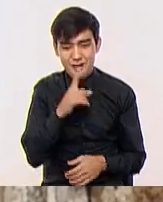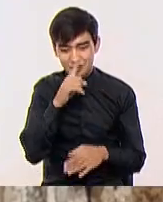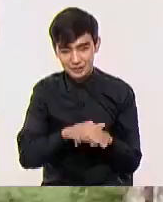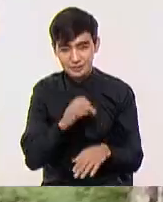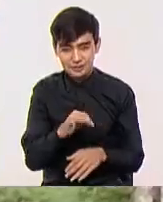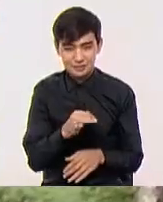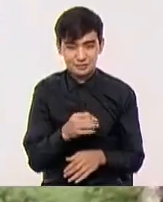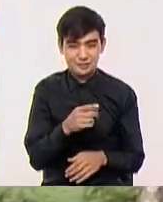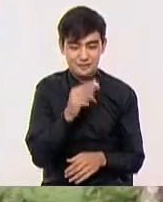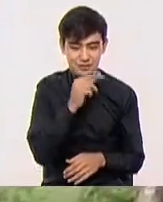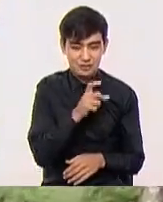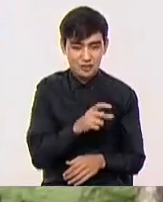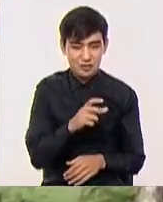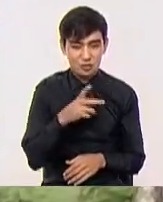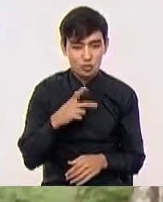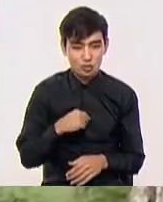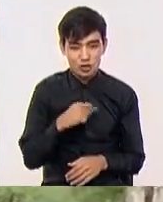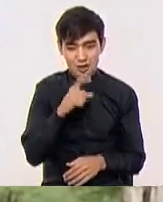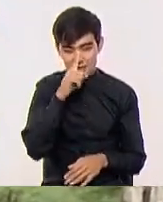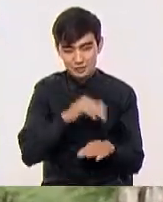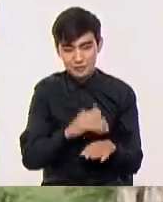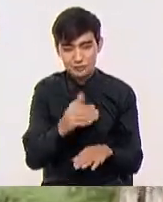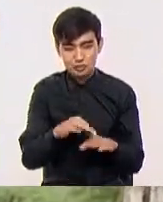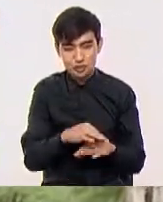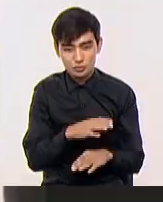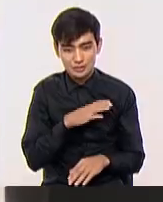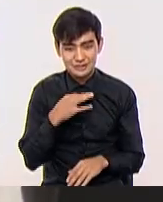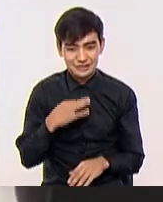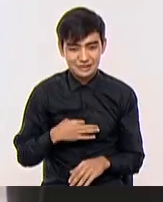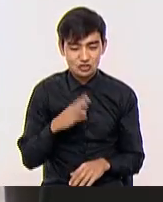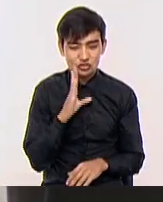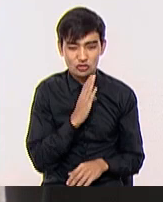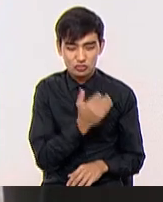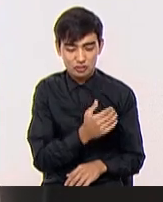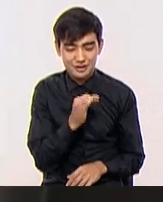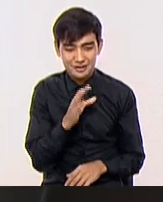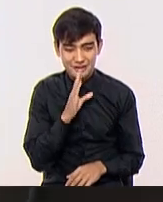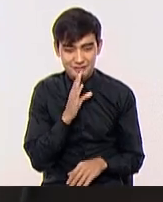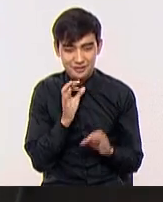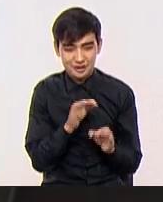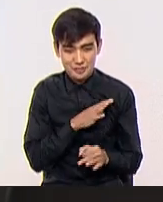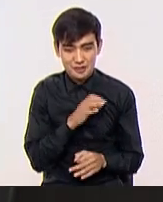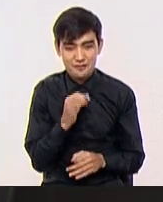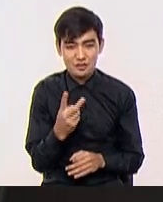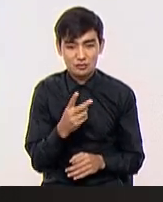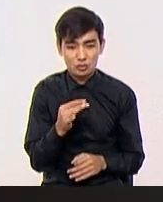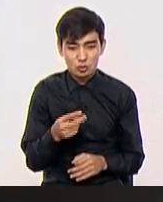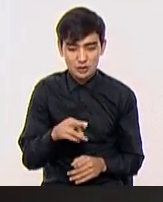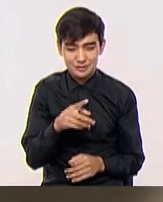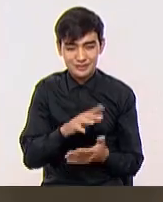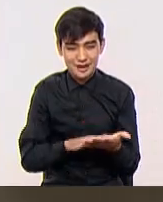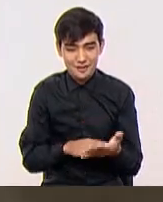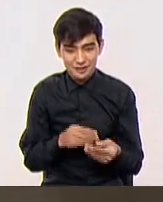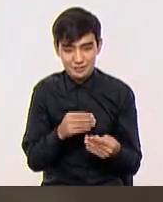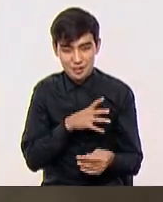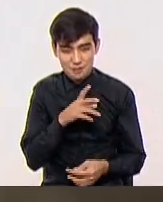оказались сватами. Дочь акима, Диана Галимова, была замужем за сыном женщины. Девушка рассказала, что 2 июля она написала